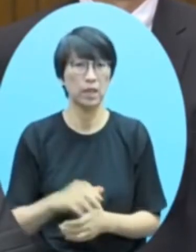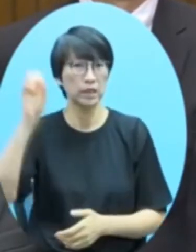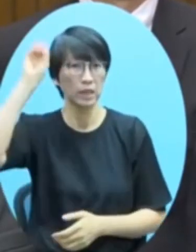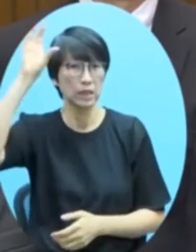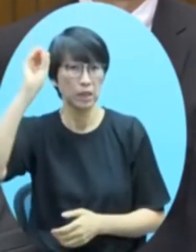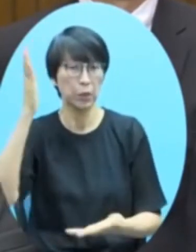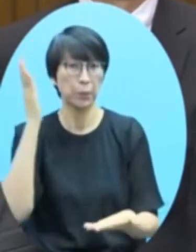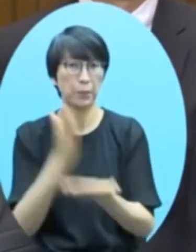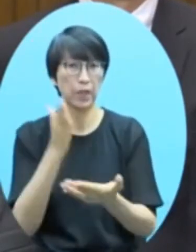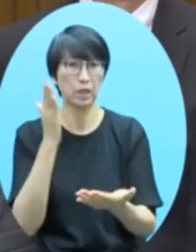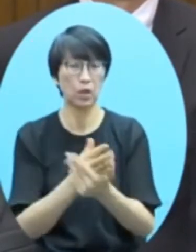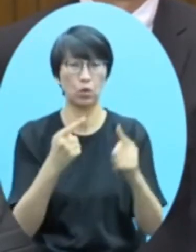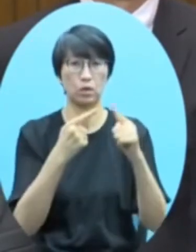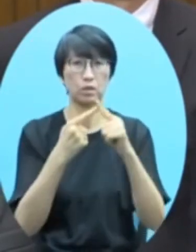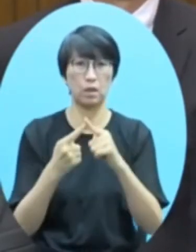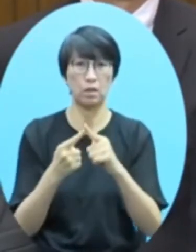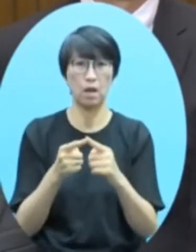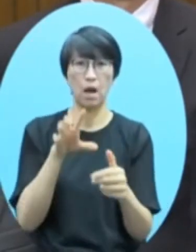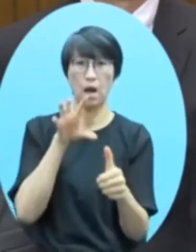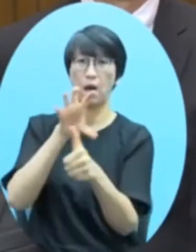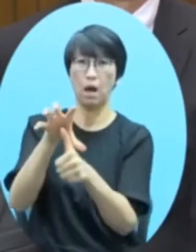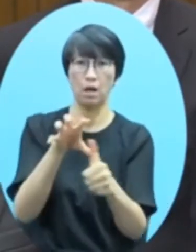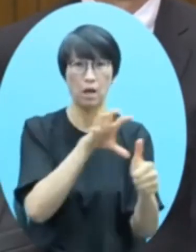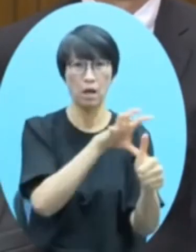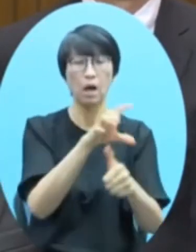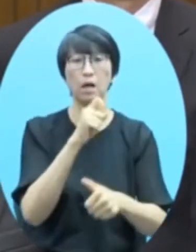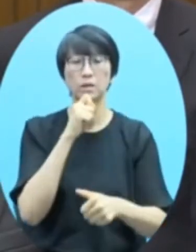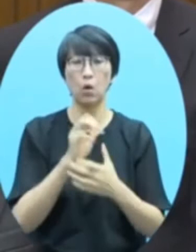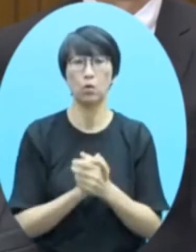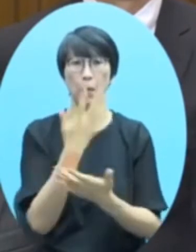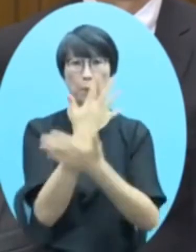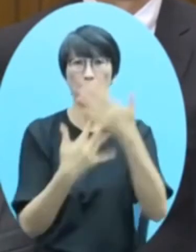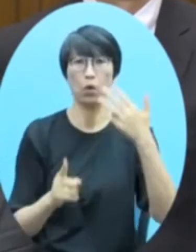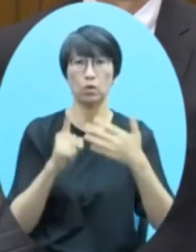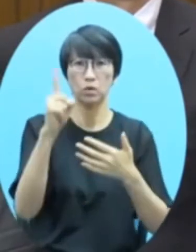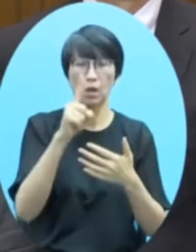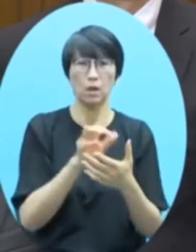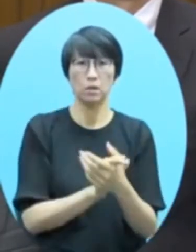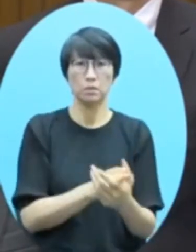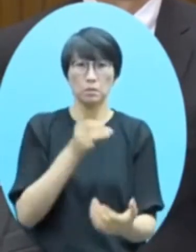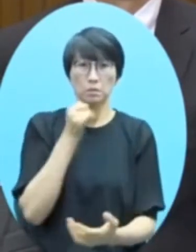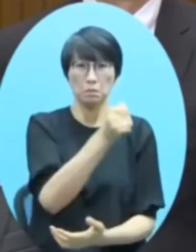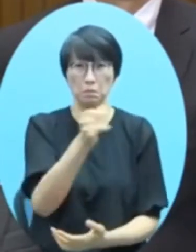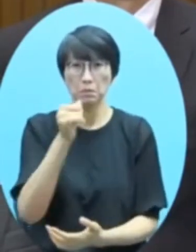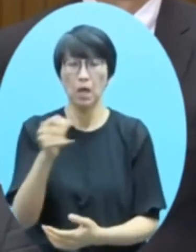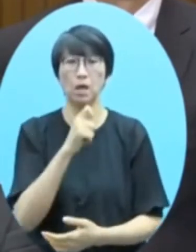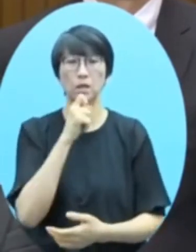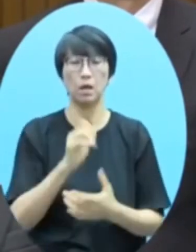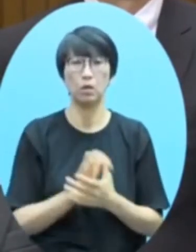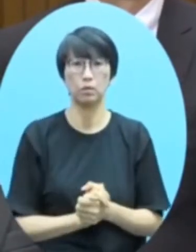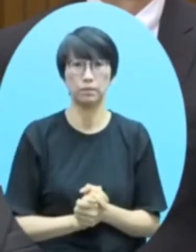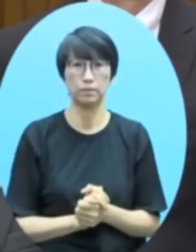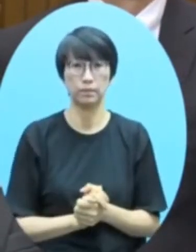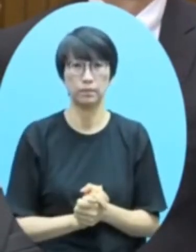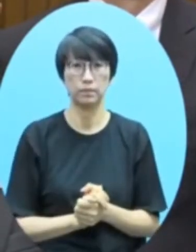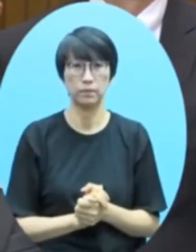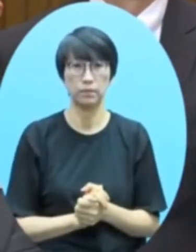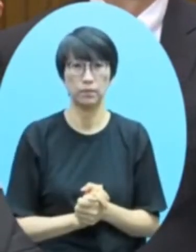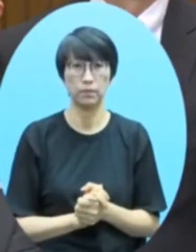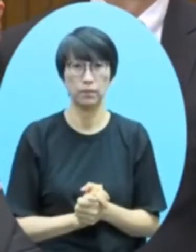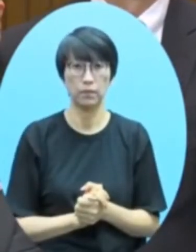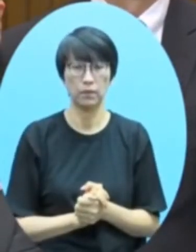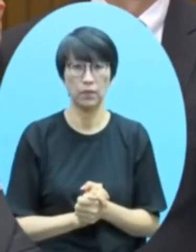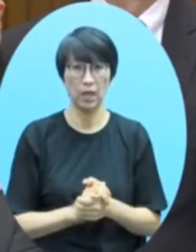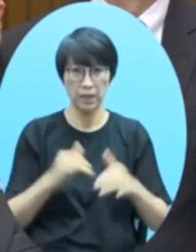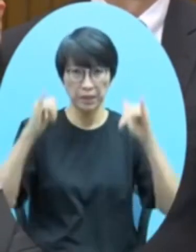市民作出恐嚇和在網上欺凌，一小撮極端